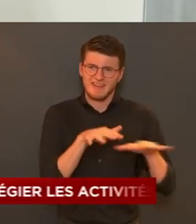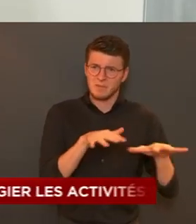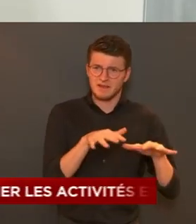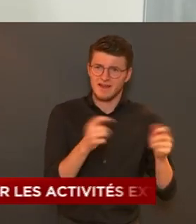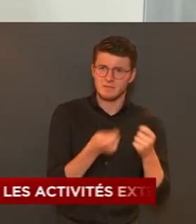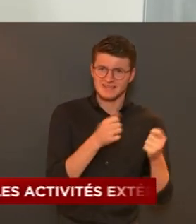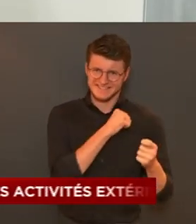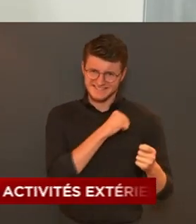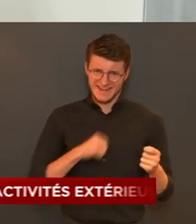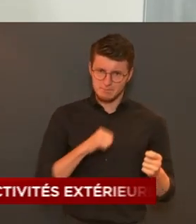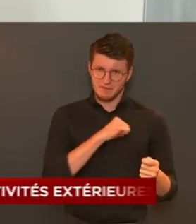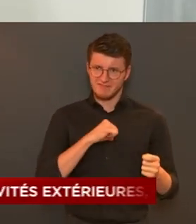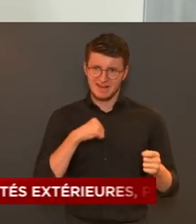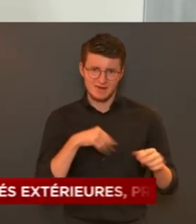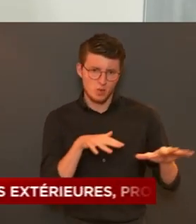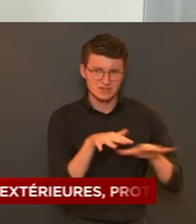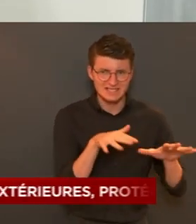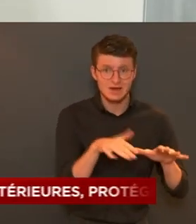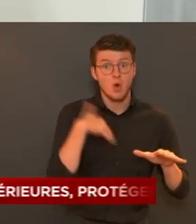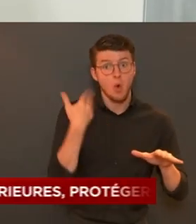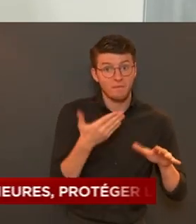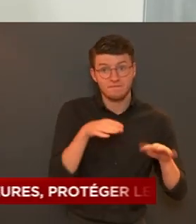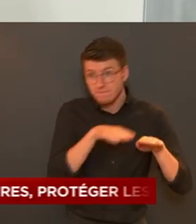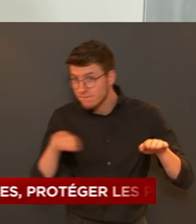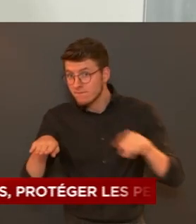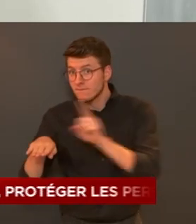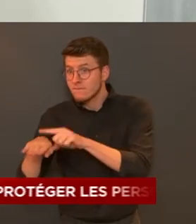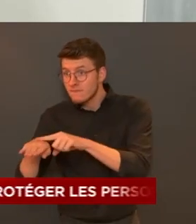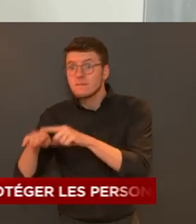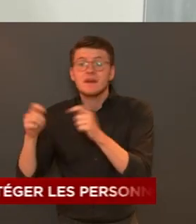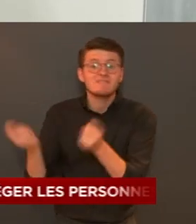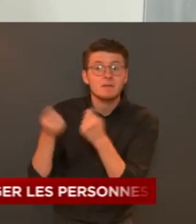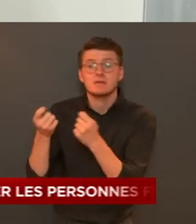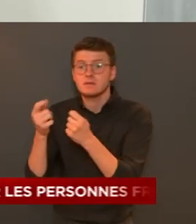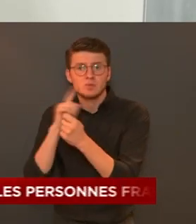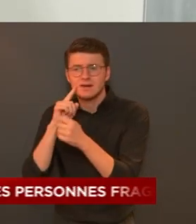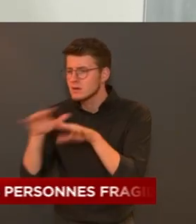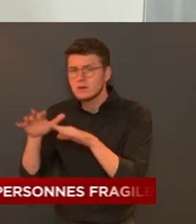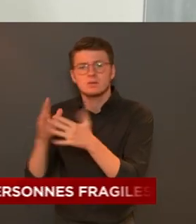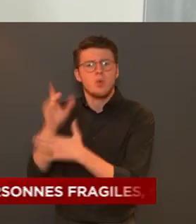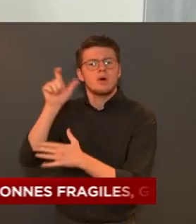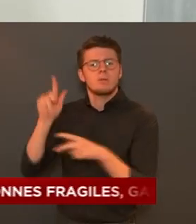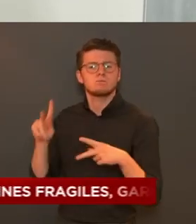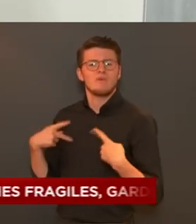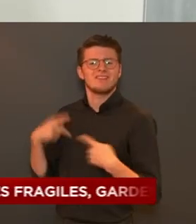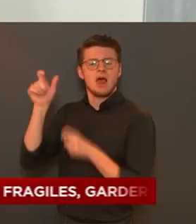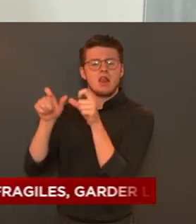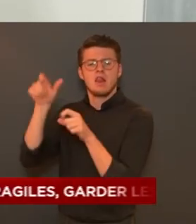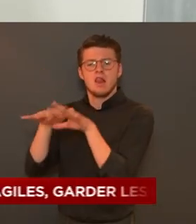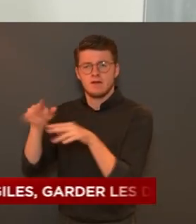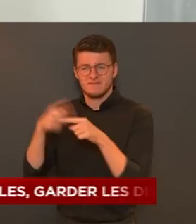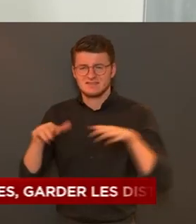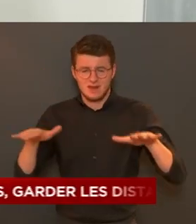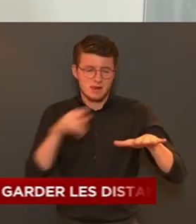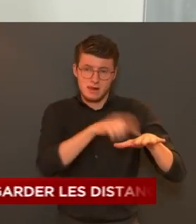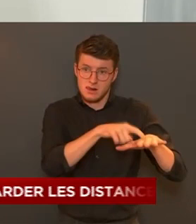organisez vous-même pour des raisons privées ou alors un événement qui est organisé par un professionnel. Si vous